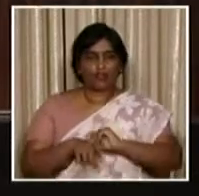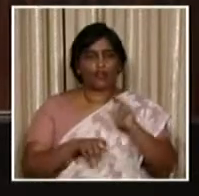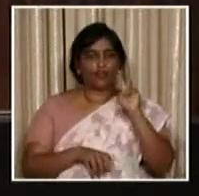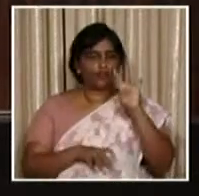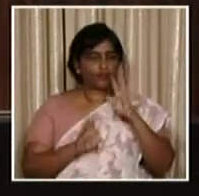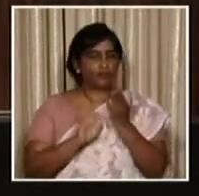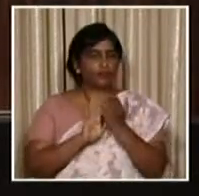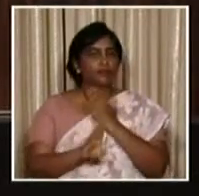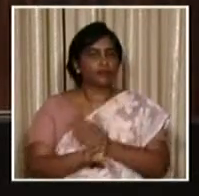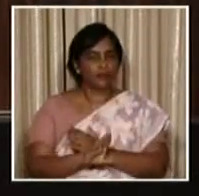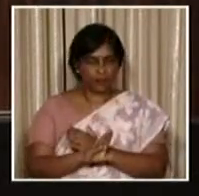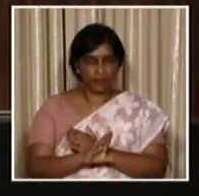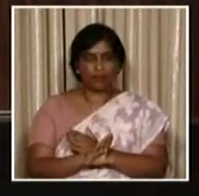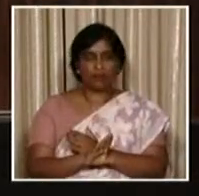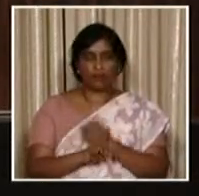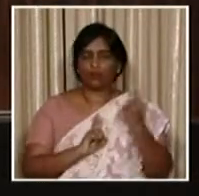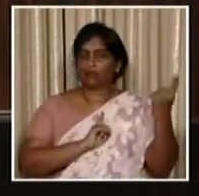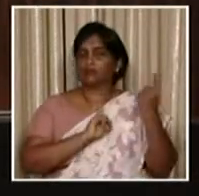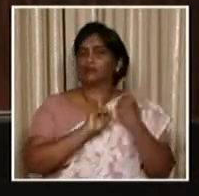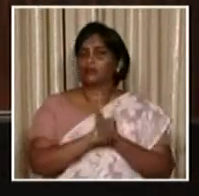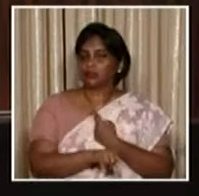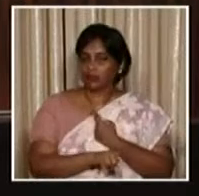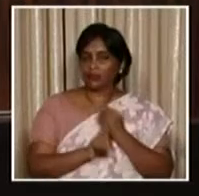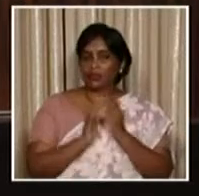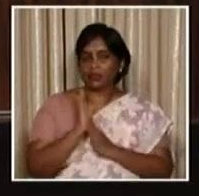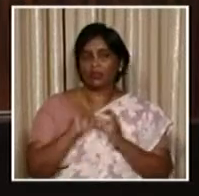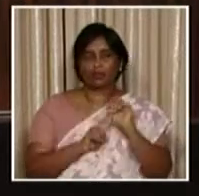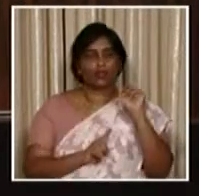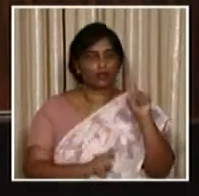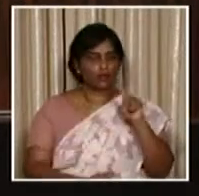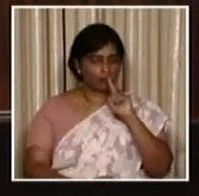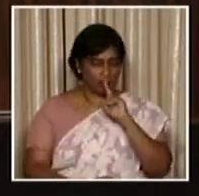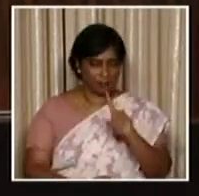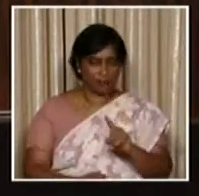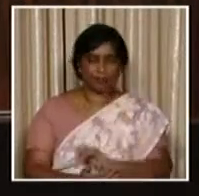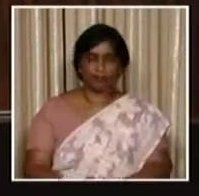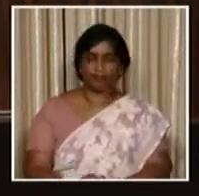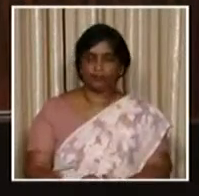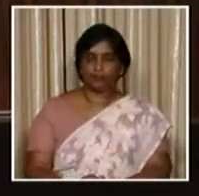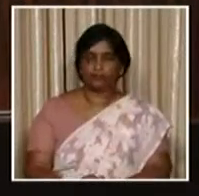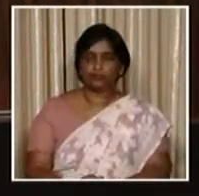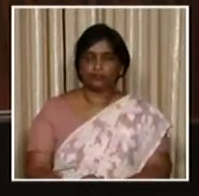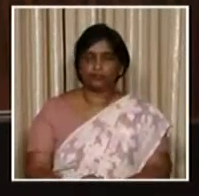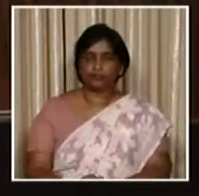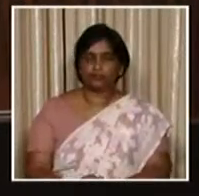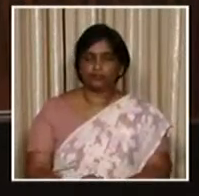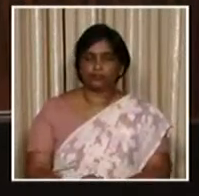ඊට ප්‍රථම මූලාසනය සඳහා මන්ත්‍රීවරයෙකුගේ නමක් යෝජනා කරන මෙන් ඉල්ලා සිටිනවා